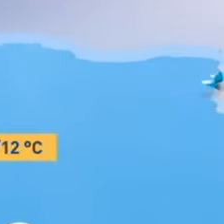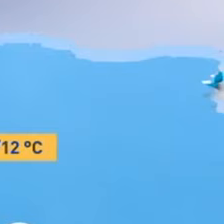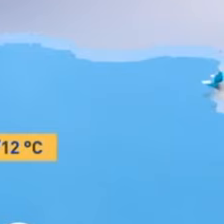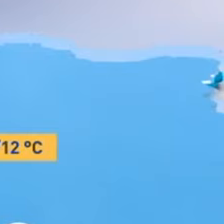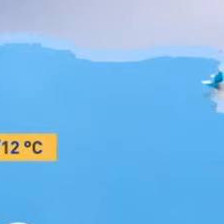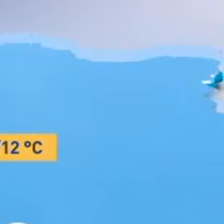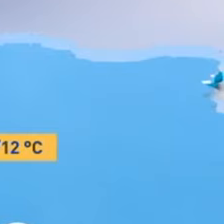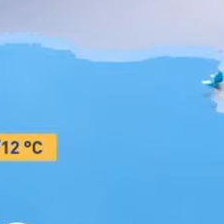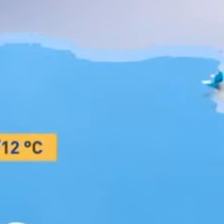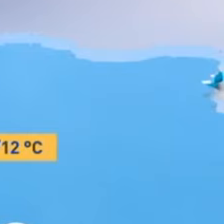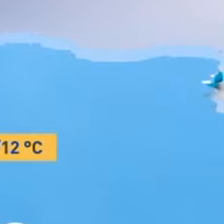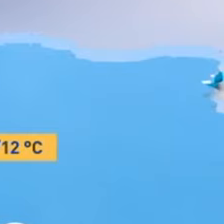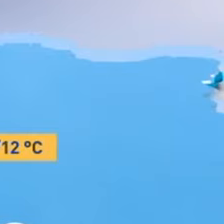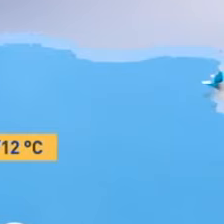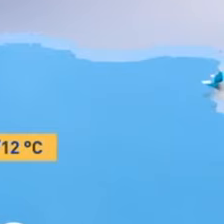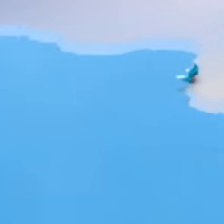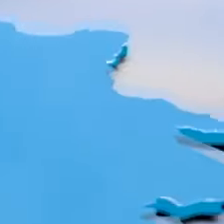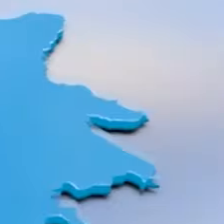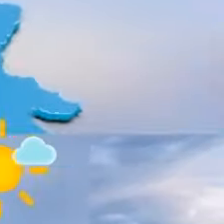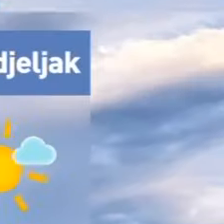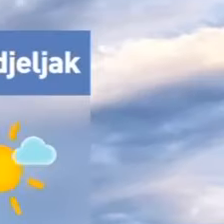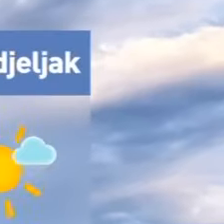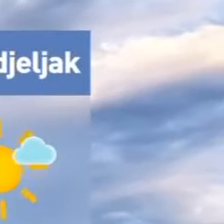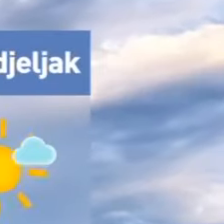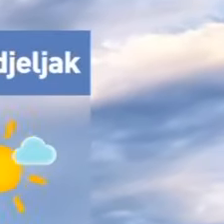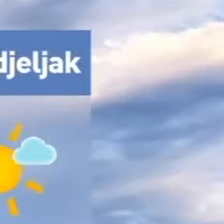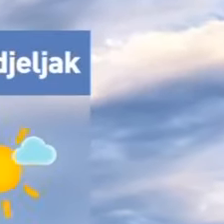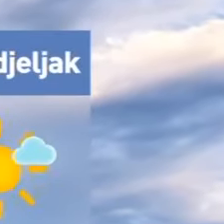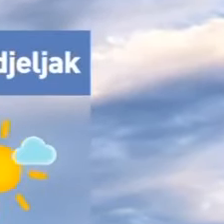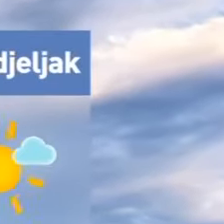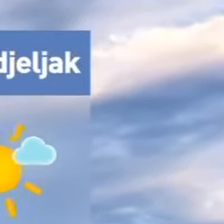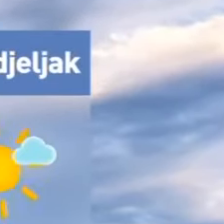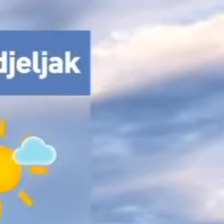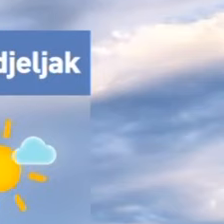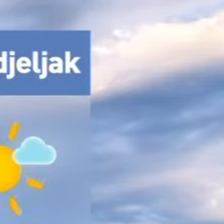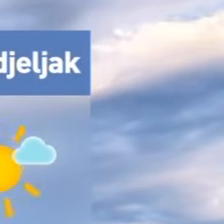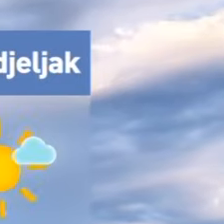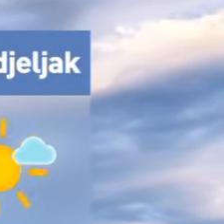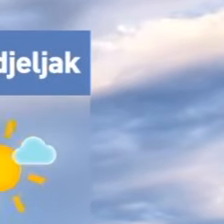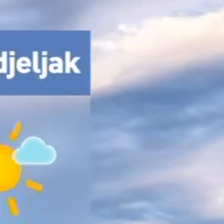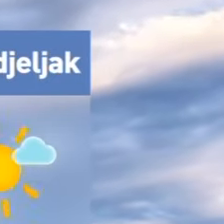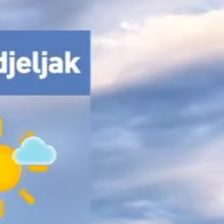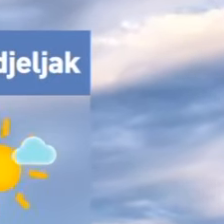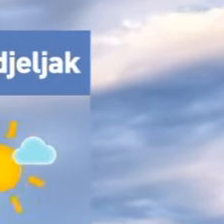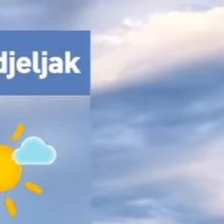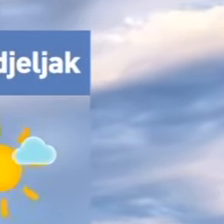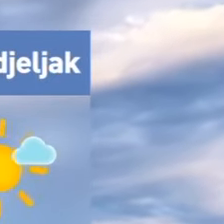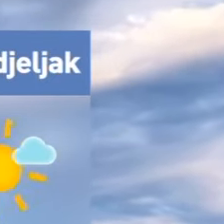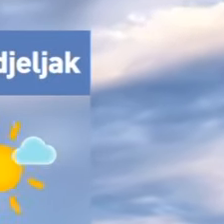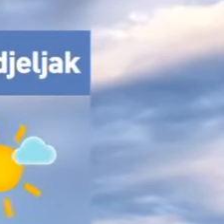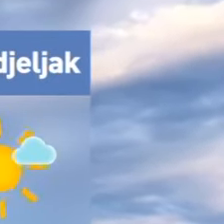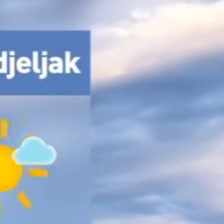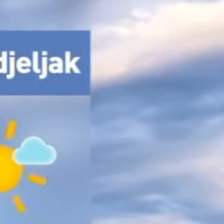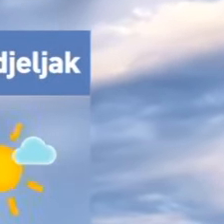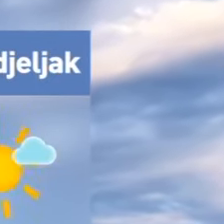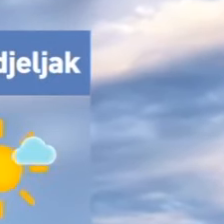U narednim danima u Bosni i Hercegovini pretežno oblačno s povremenim padavinama i lokalnim pljuskovima, jutarnja temperatura